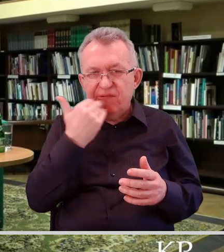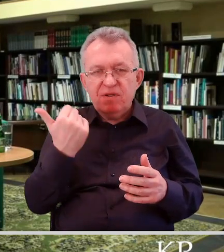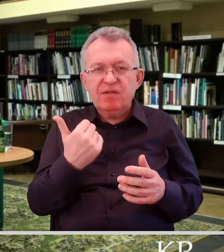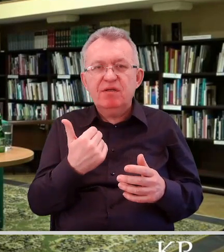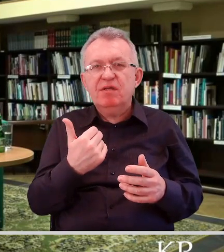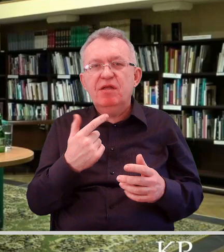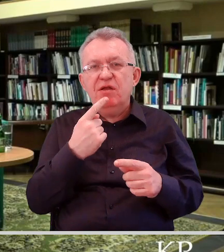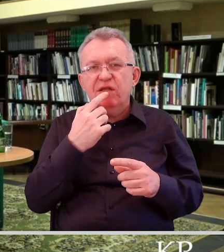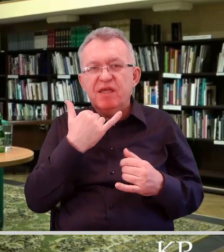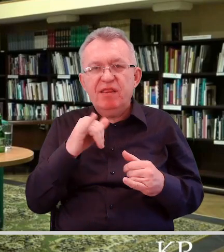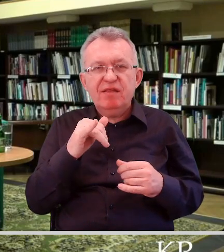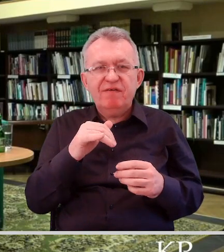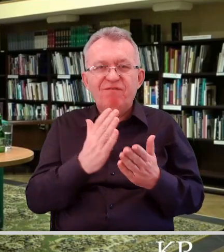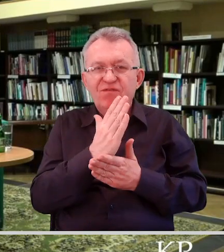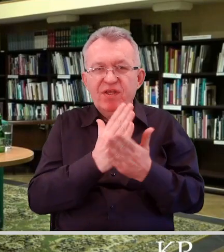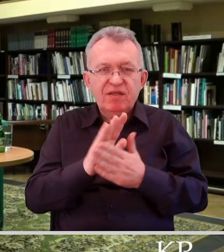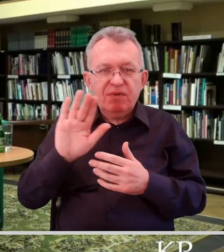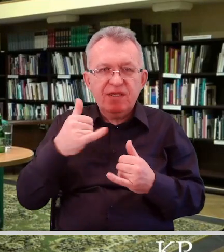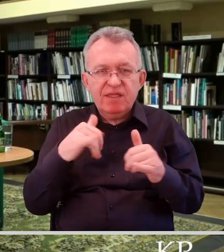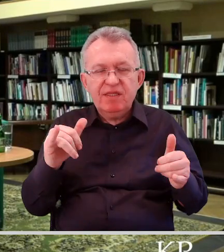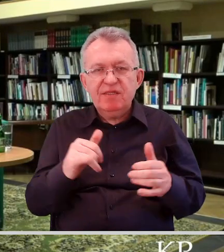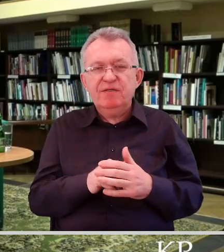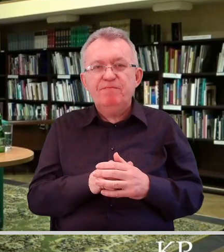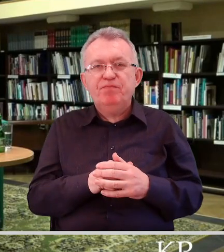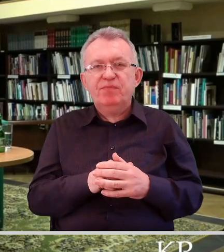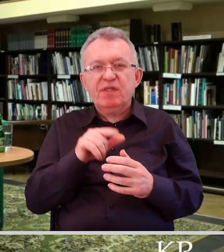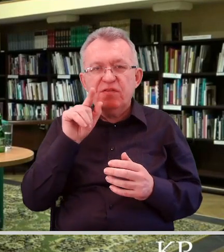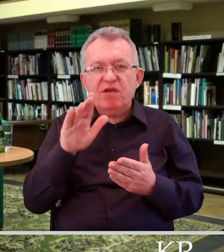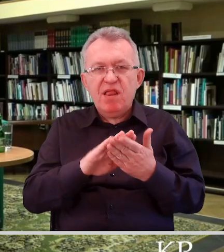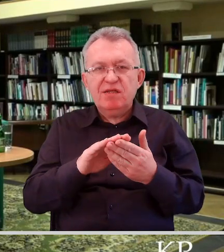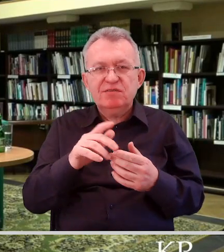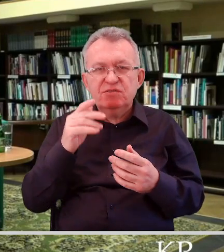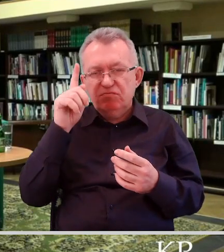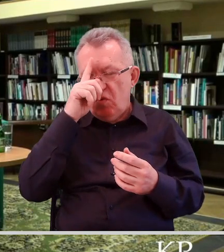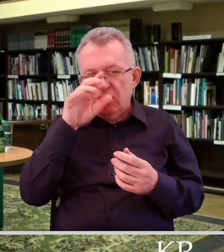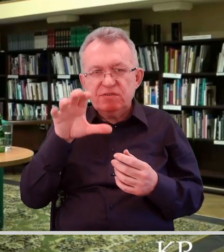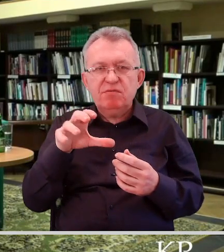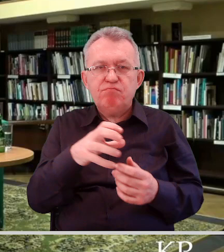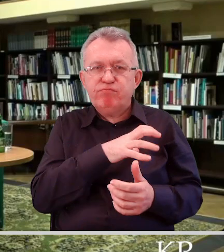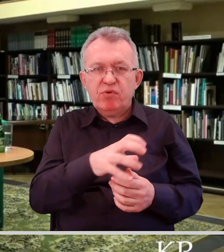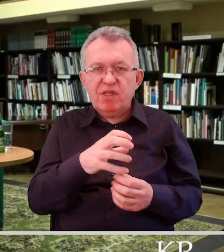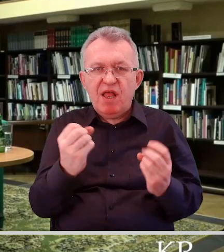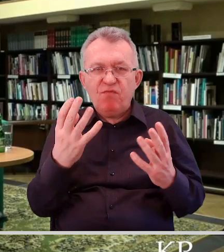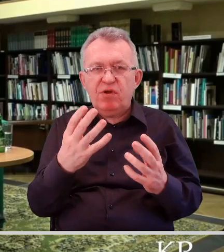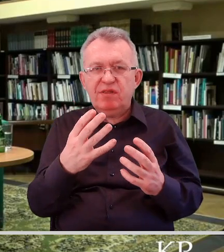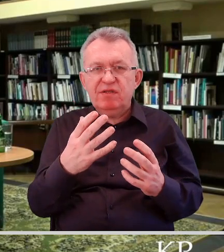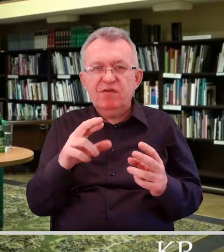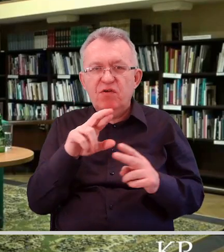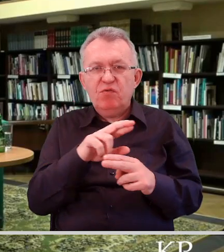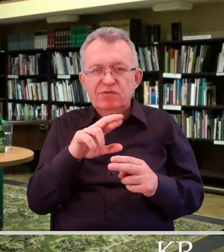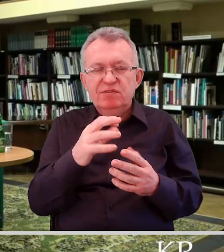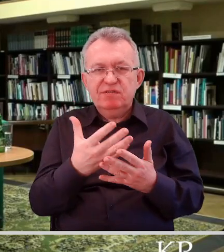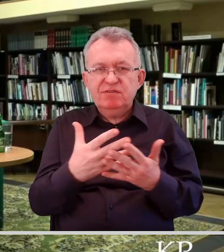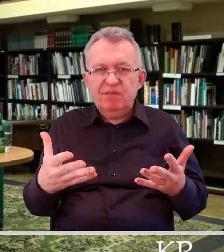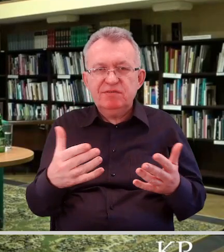no tam była innego wyznania i była nie tej klasy społecznej, co właśnie bogaty adwokat z rodziny